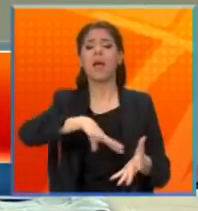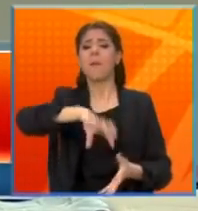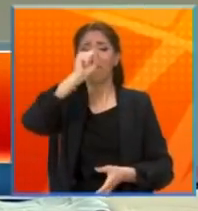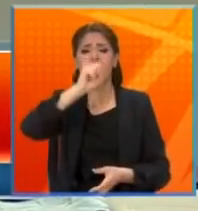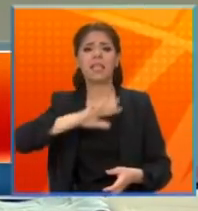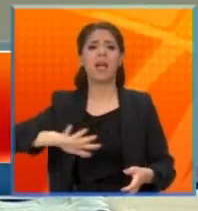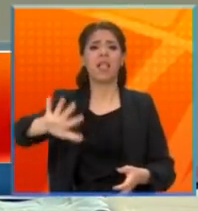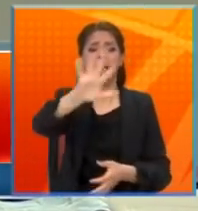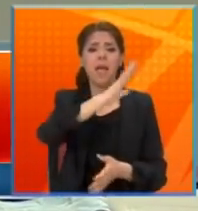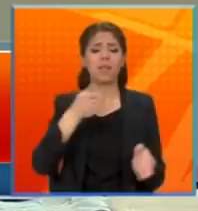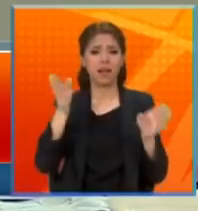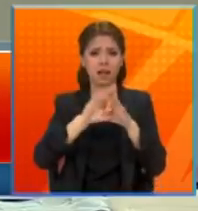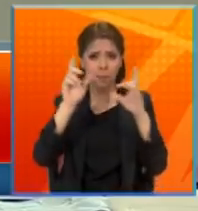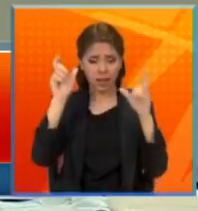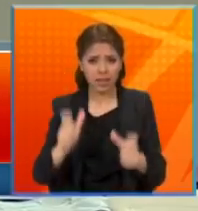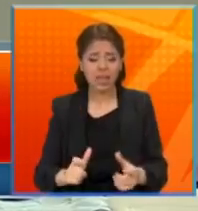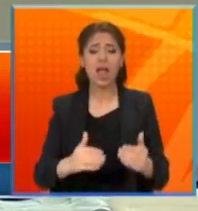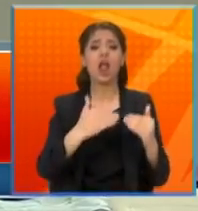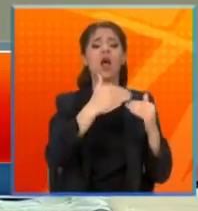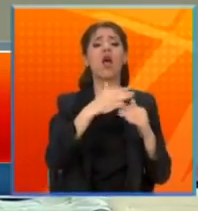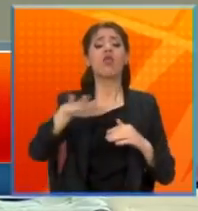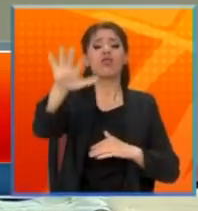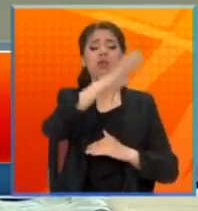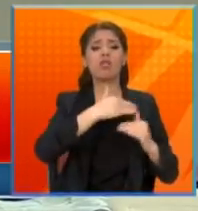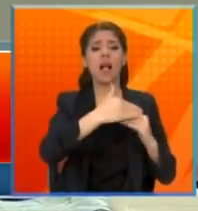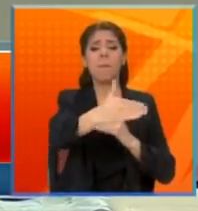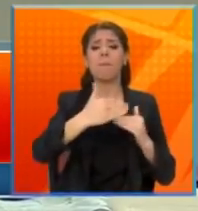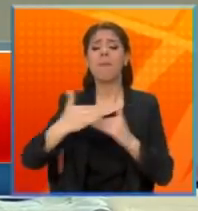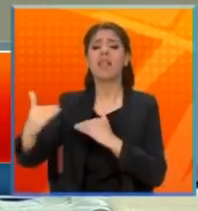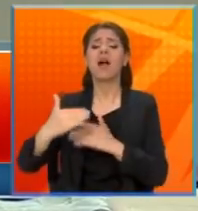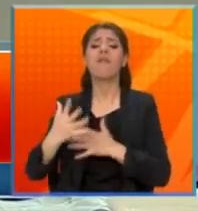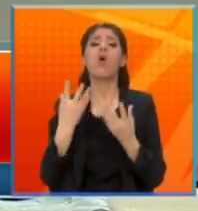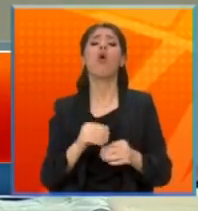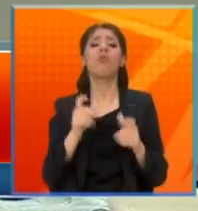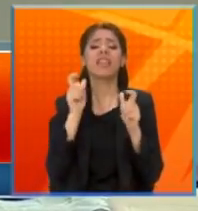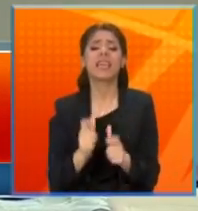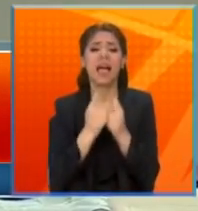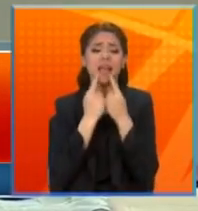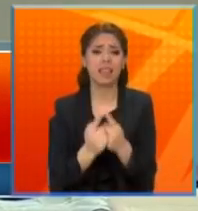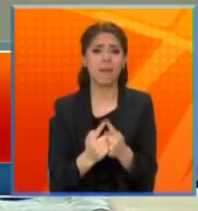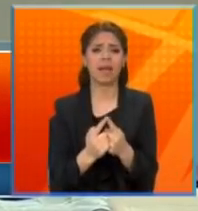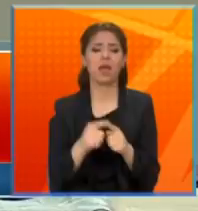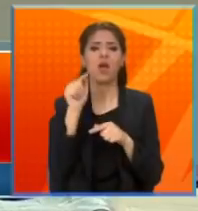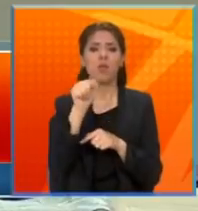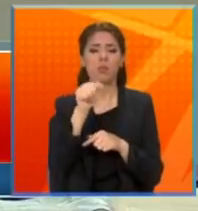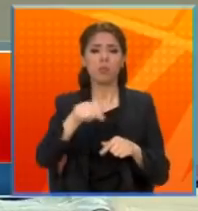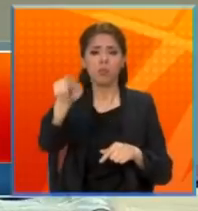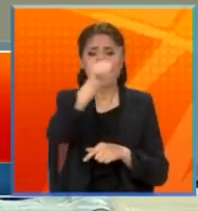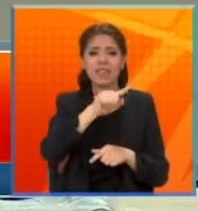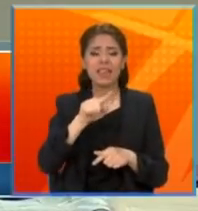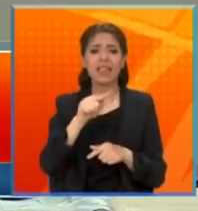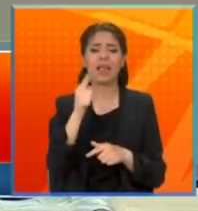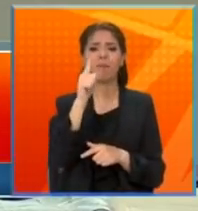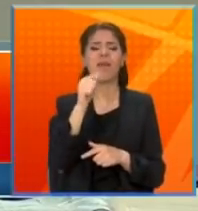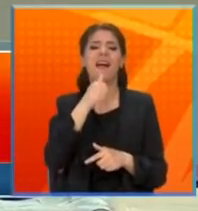kapalı mekanlar sosyal mesafenin korunamadığı ortamlardır. Sizinle bir abi